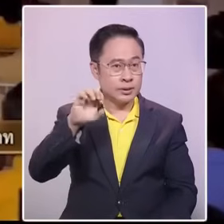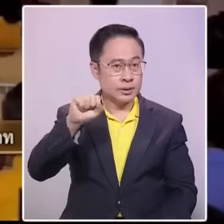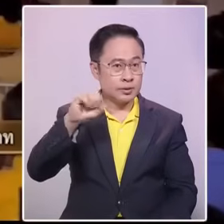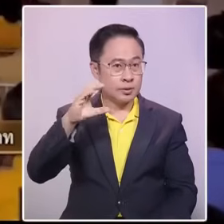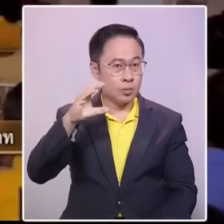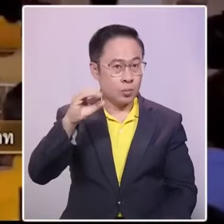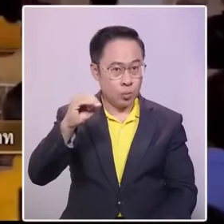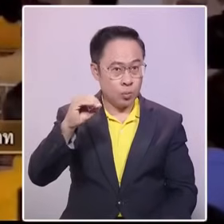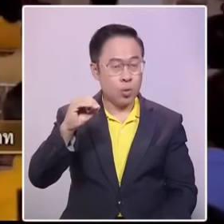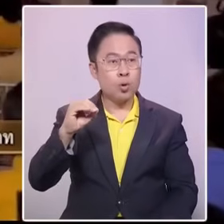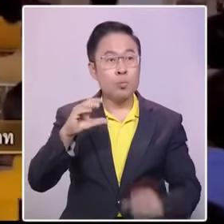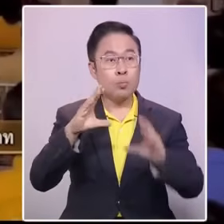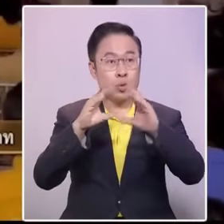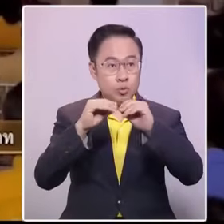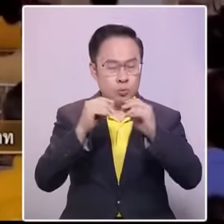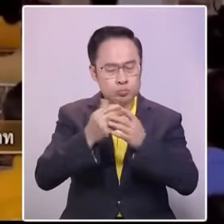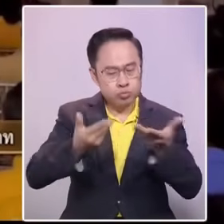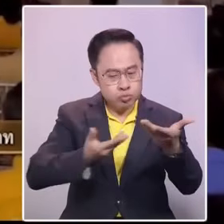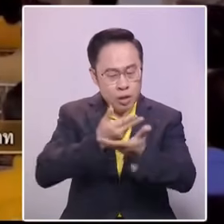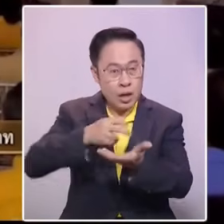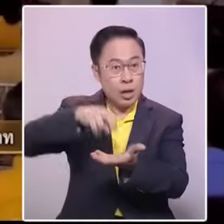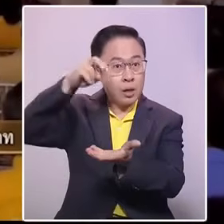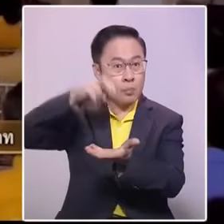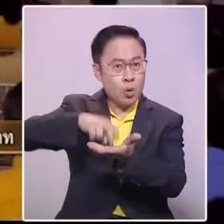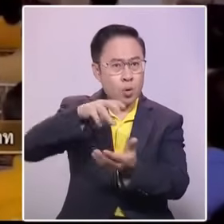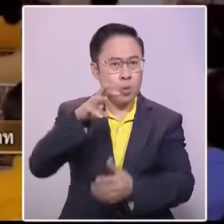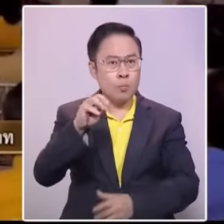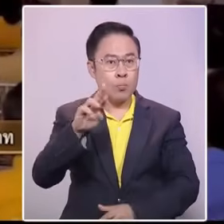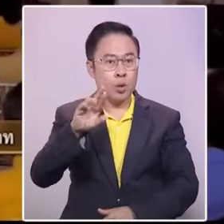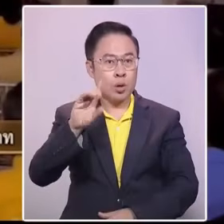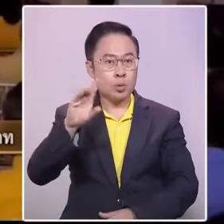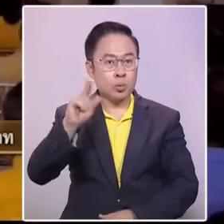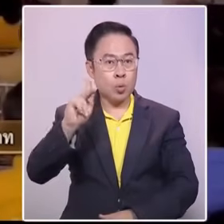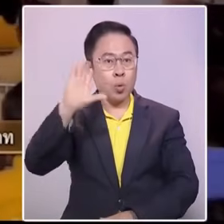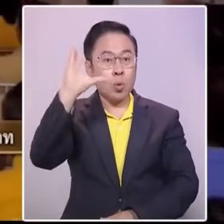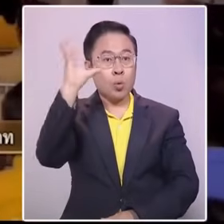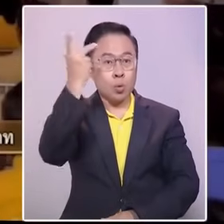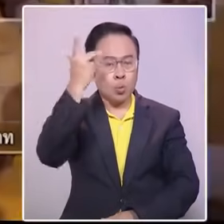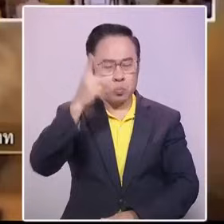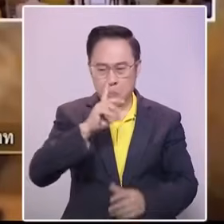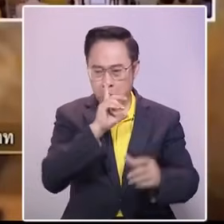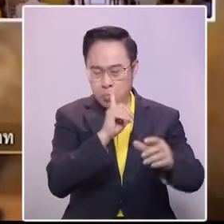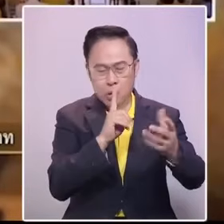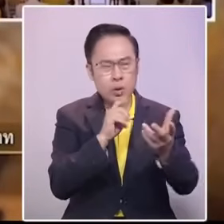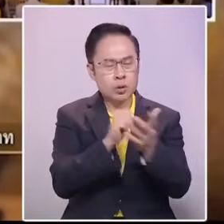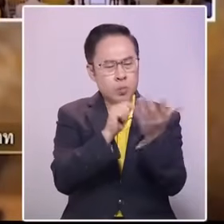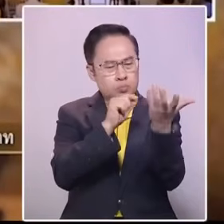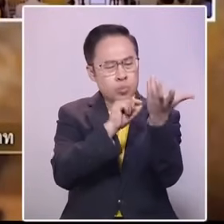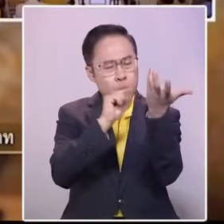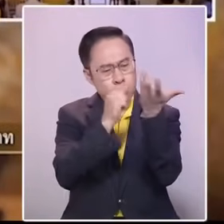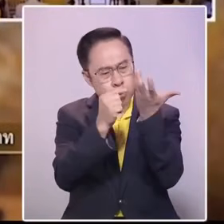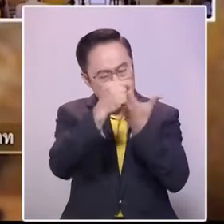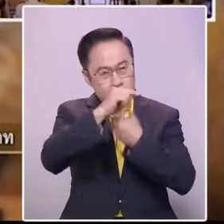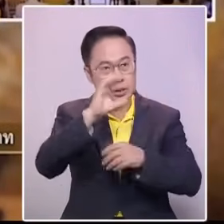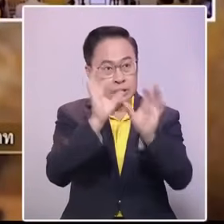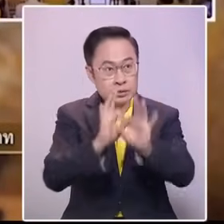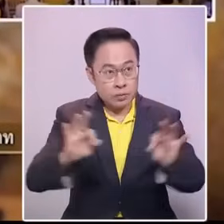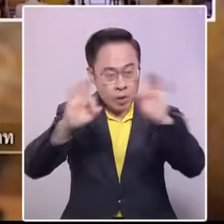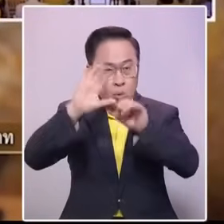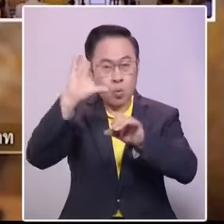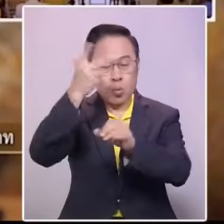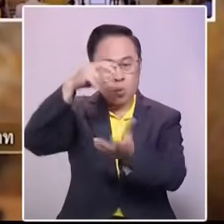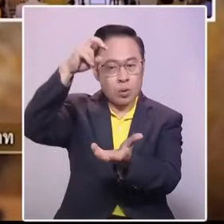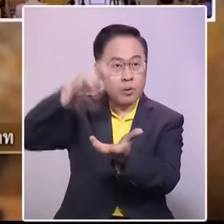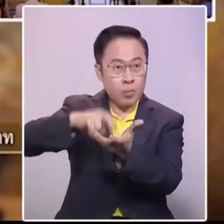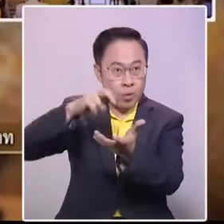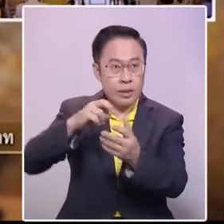มรดกโลกและหนึ่งในนั้นเป็นของบ้านเราคุณแนๆคุณผู้ชมครับนั่นก็คือที่ภูพระบาทจังหวัด